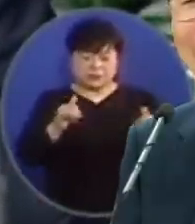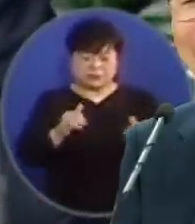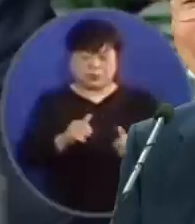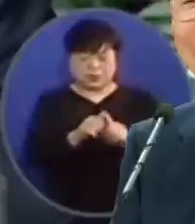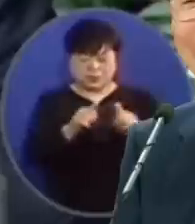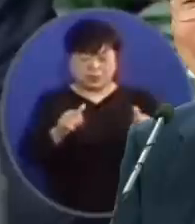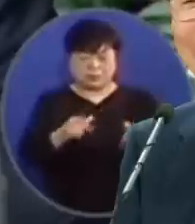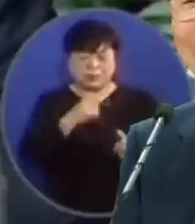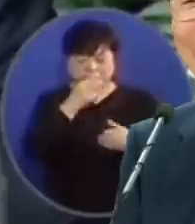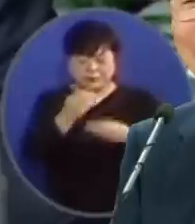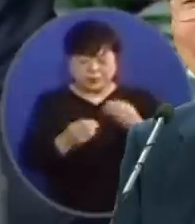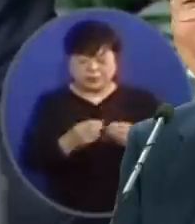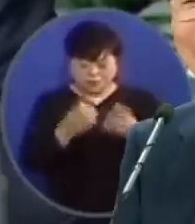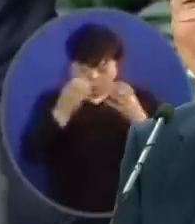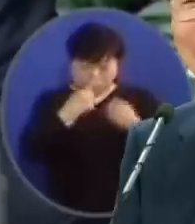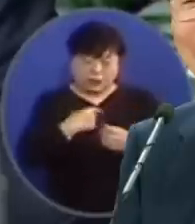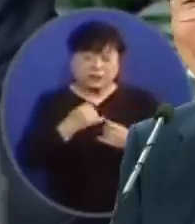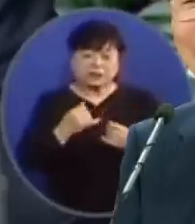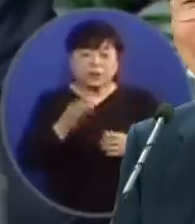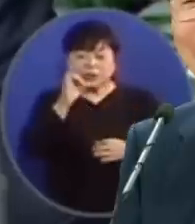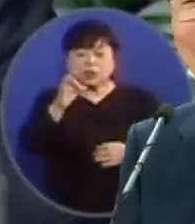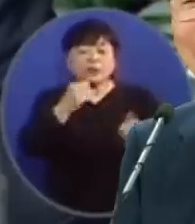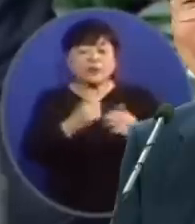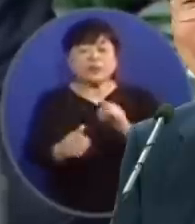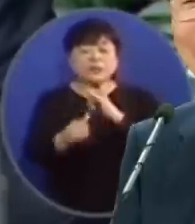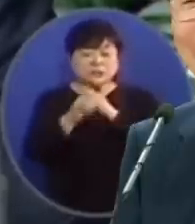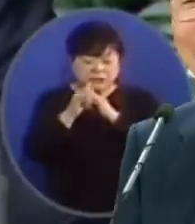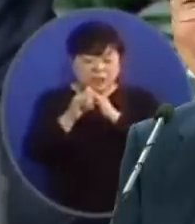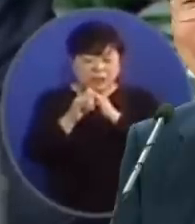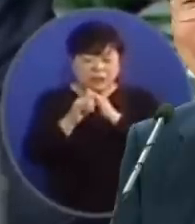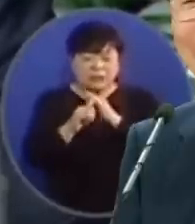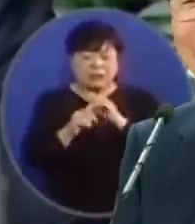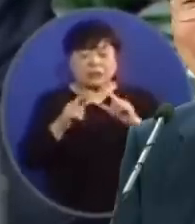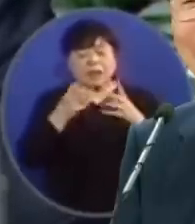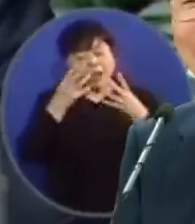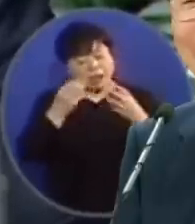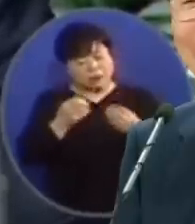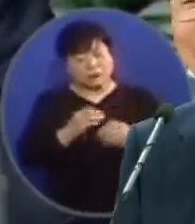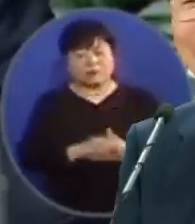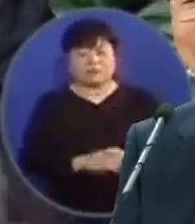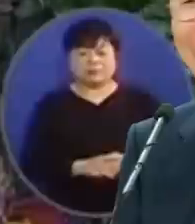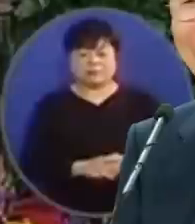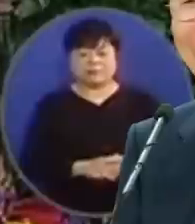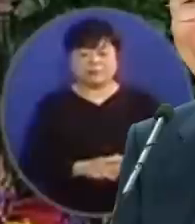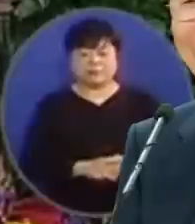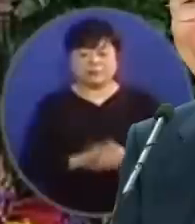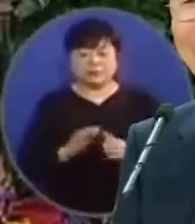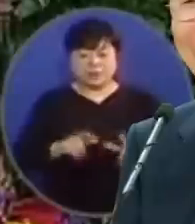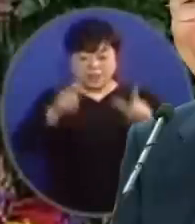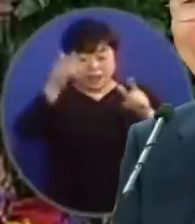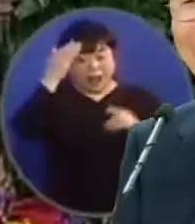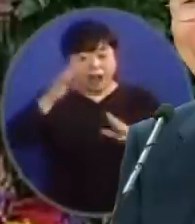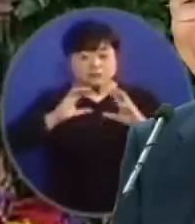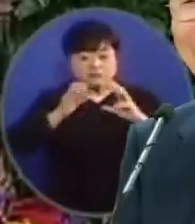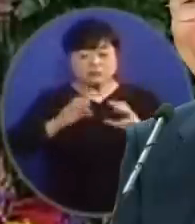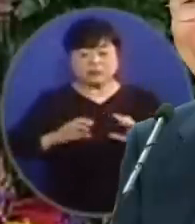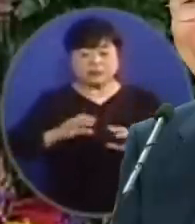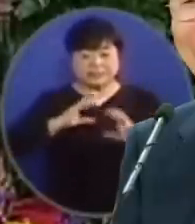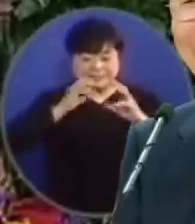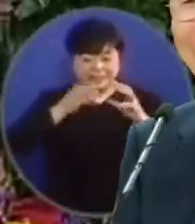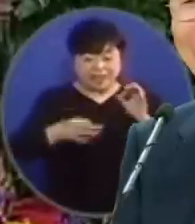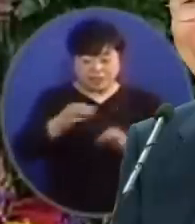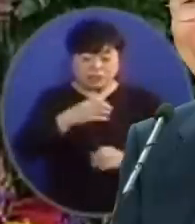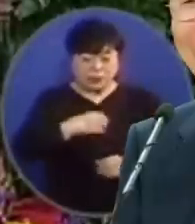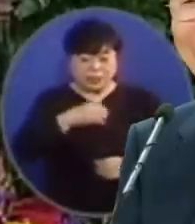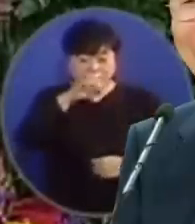이제 고통당하는 사람, 경제적인 위기로 자살한 사람이 거의 대다수인 것입니다. 오늘 우리나라는 전 세계의 경제